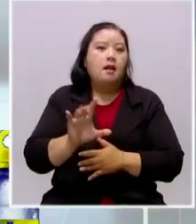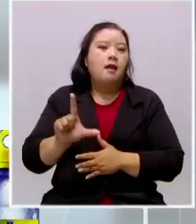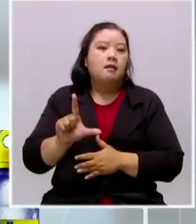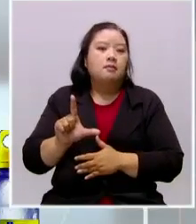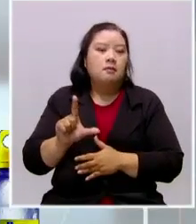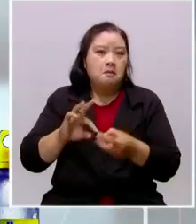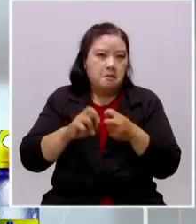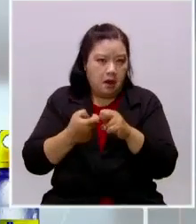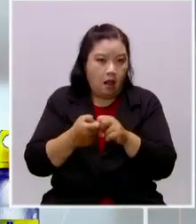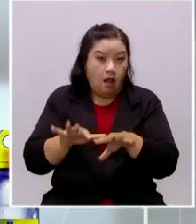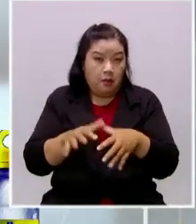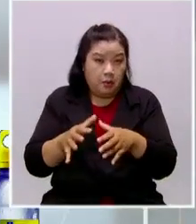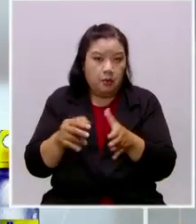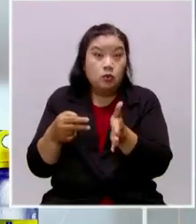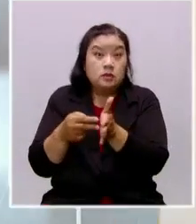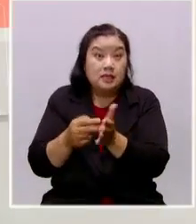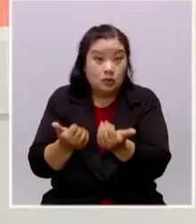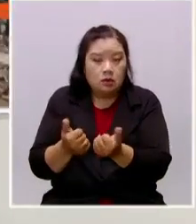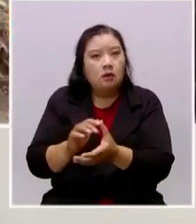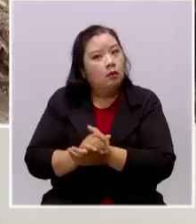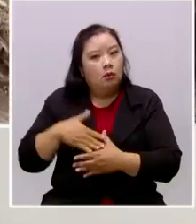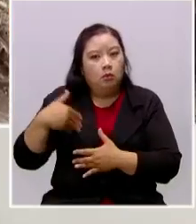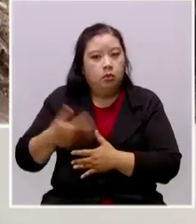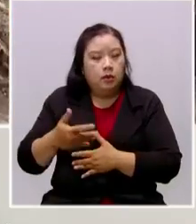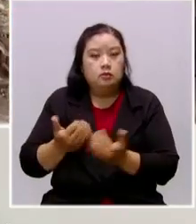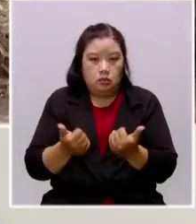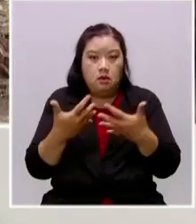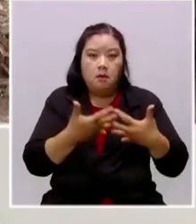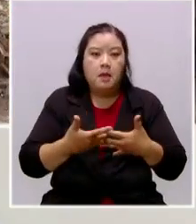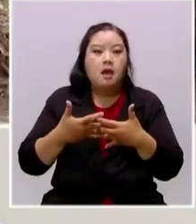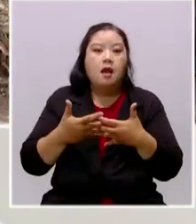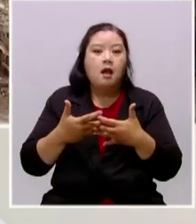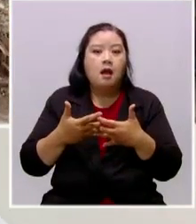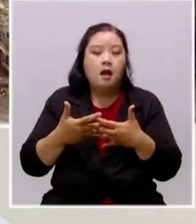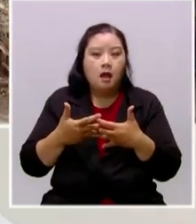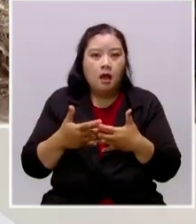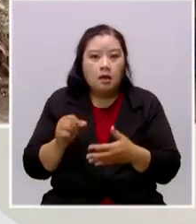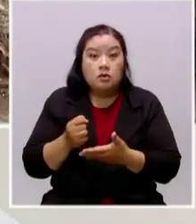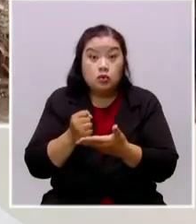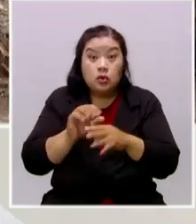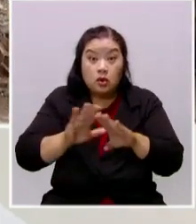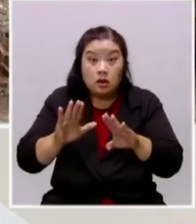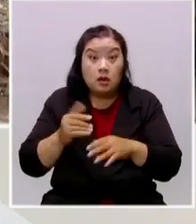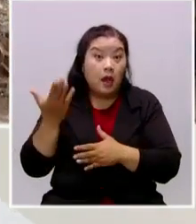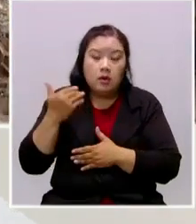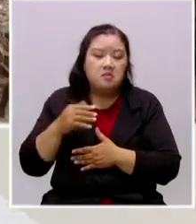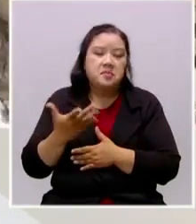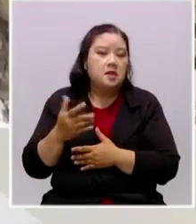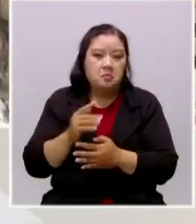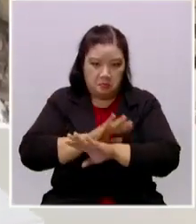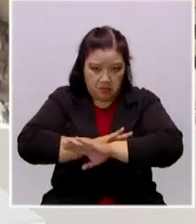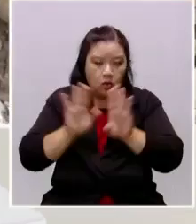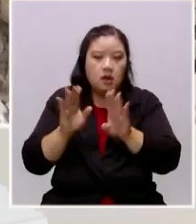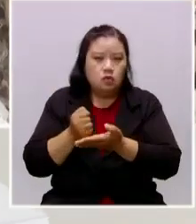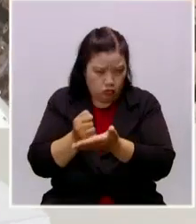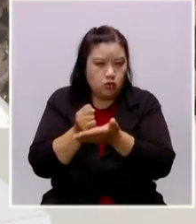รับผลกระทบจากแผ่นดินไหวในซีเรียครั้งนี้นะครับด้านสหรัฐอเมริกาได้ประกาศยกเลิกมาตรการคว่ำบัตรซีเรียเป็นการชั่วคราวเพื่อมอบความ